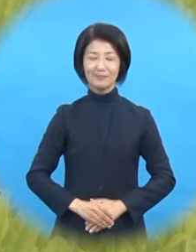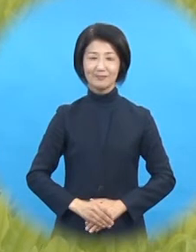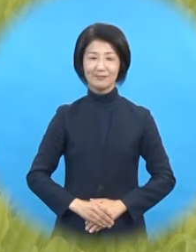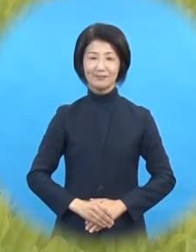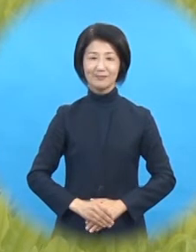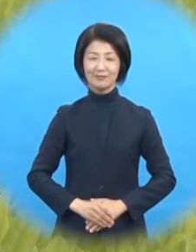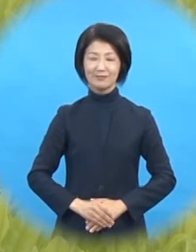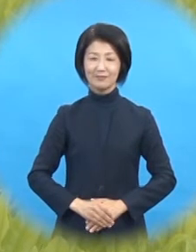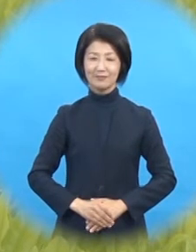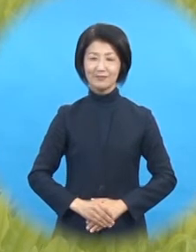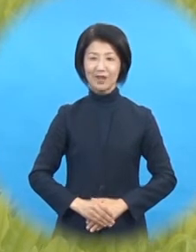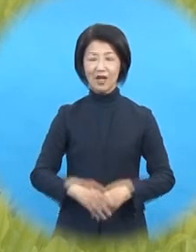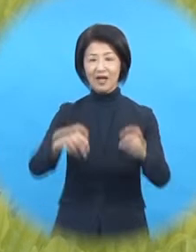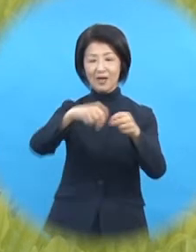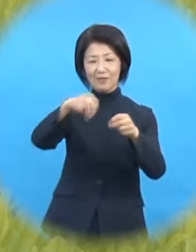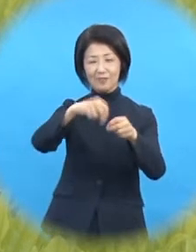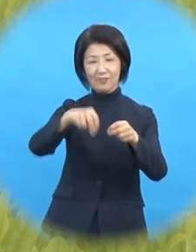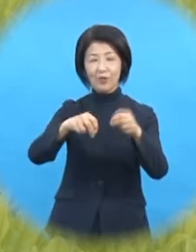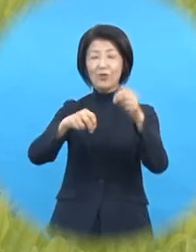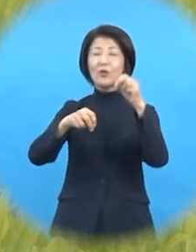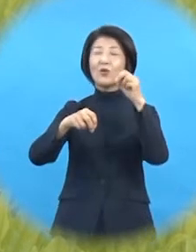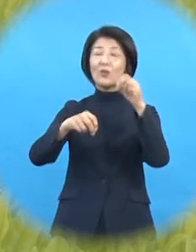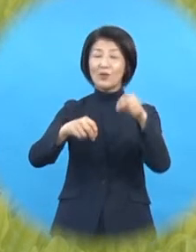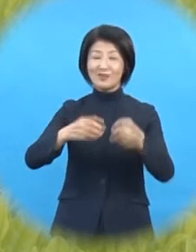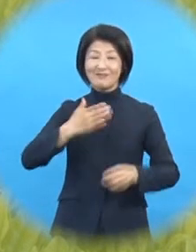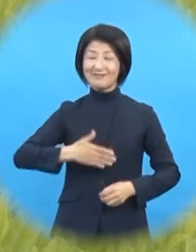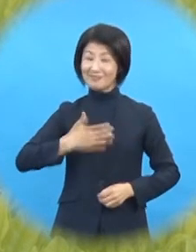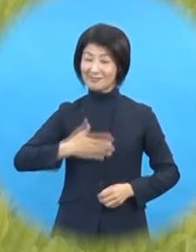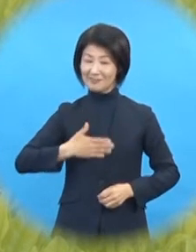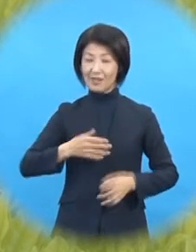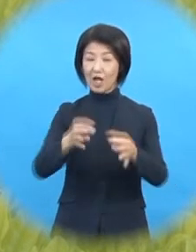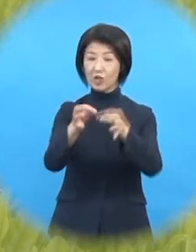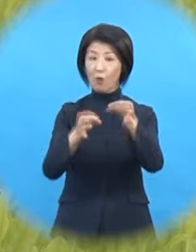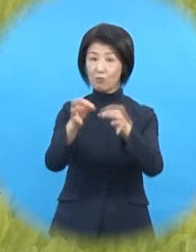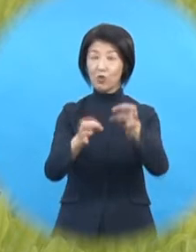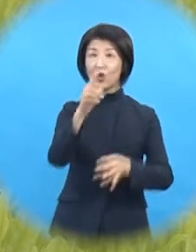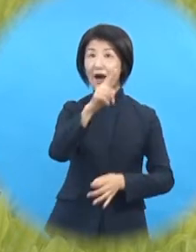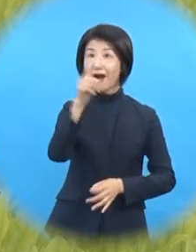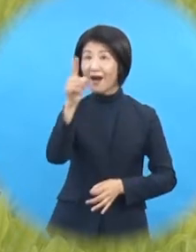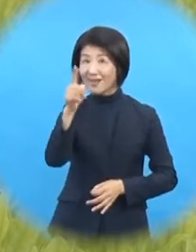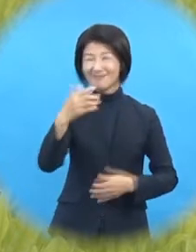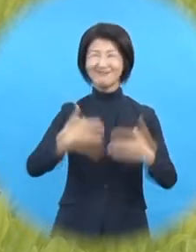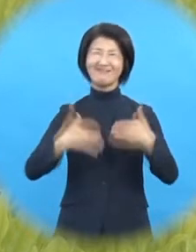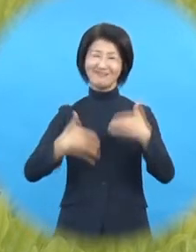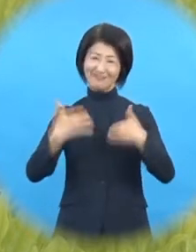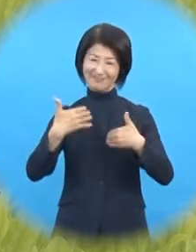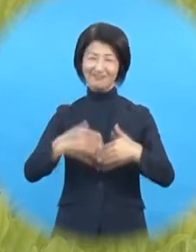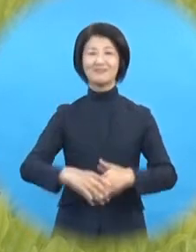さらにおしゃれなカフェレストランで一休み、ショップでお買い物もできて楽しそう。